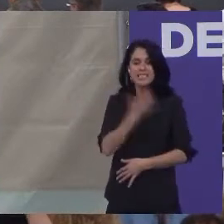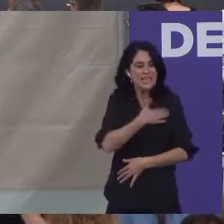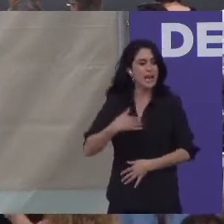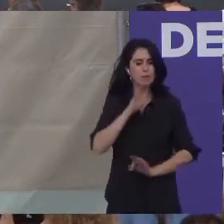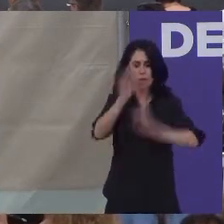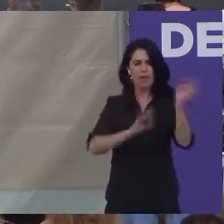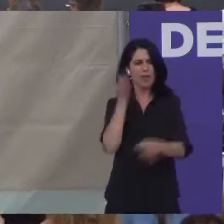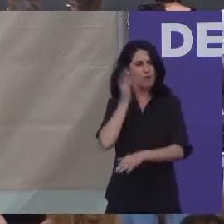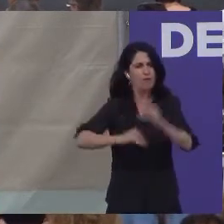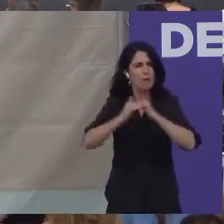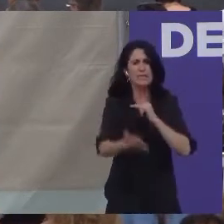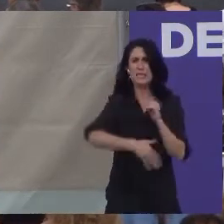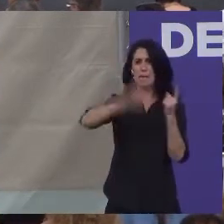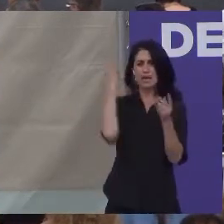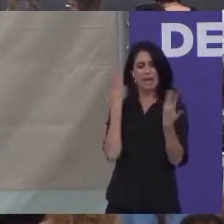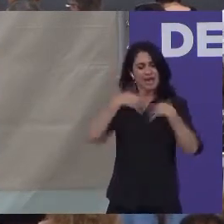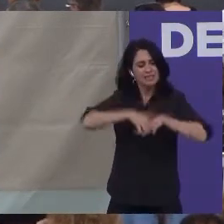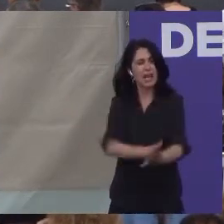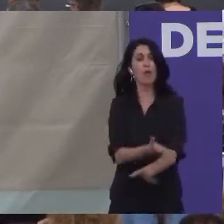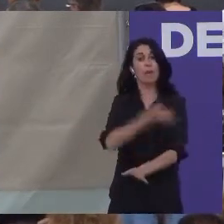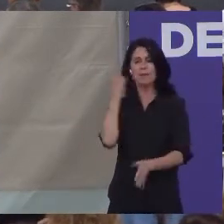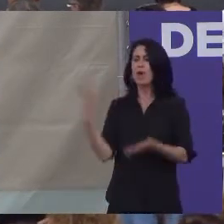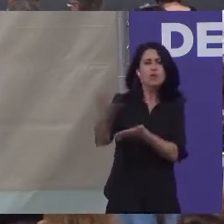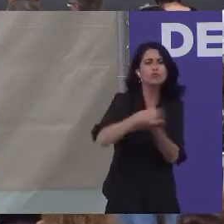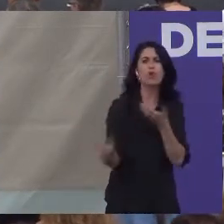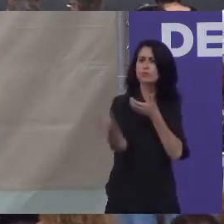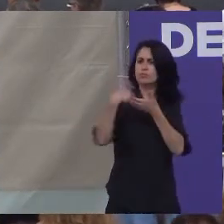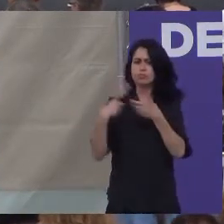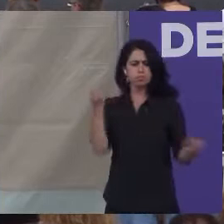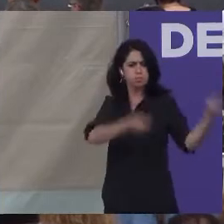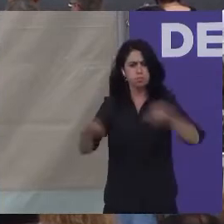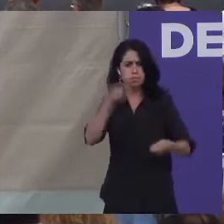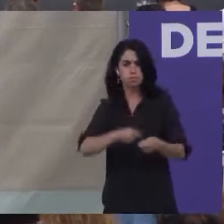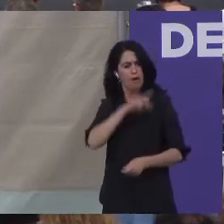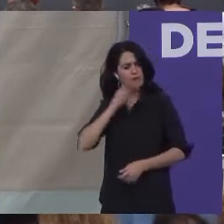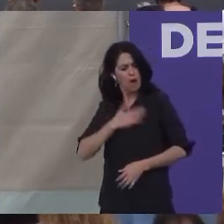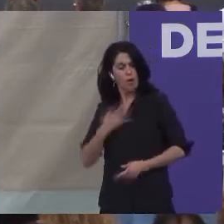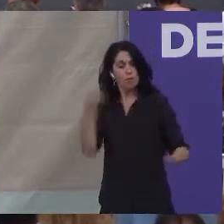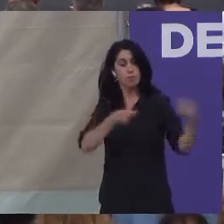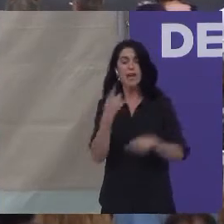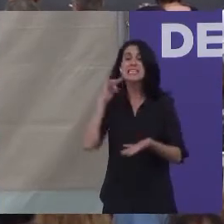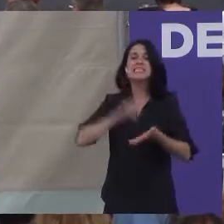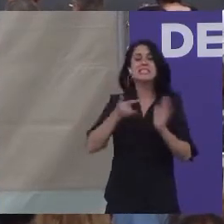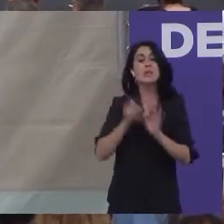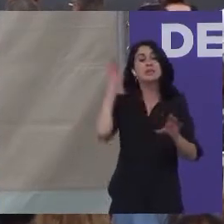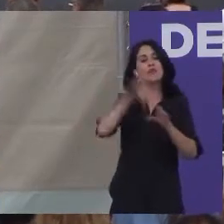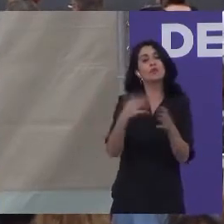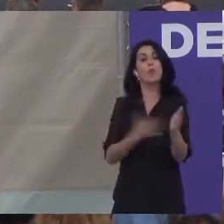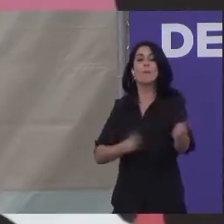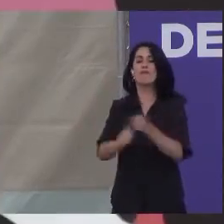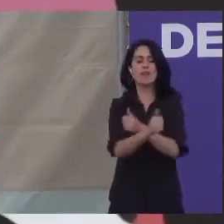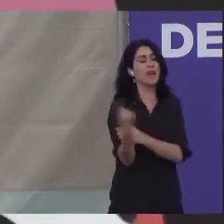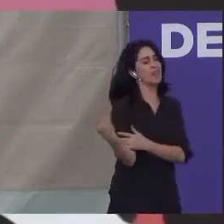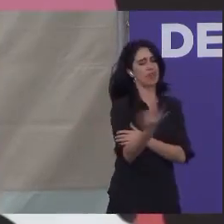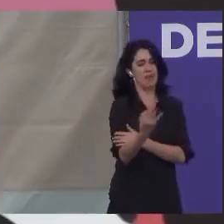més feminista, integradora i on puguem aportar tots i totes la nostra vàlua, necessitem sistemes de vot preferencial. Això, de fet, és ja un consens